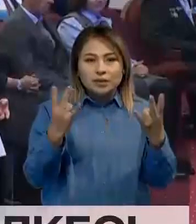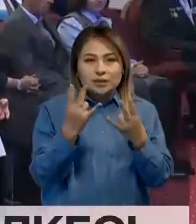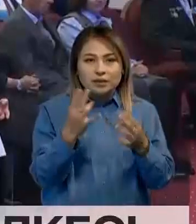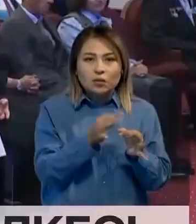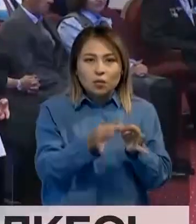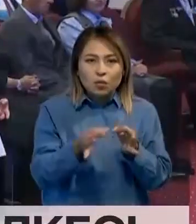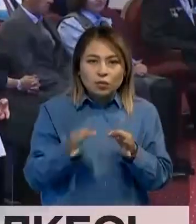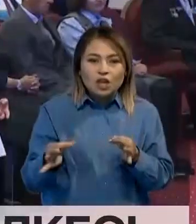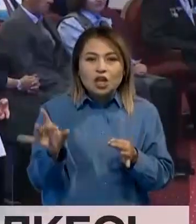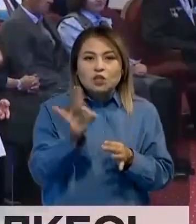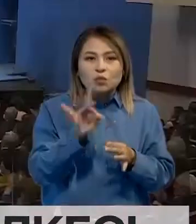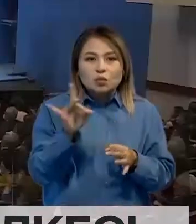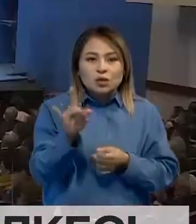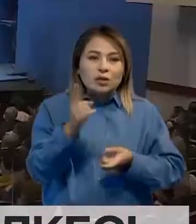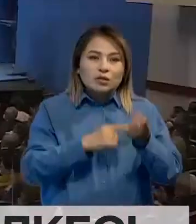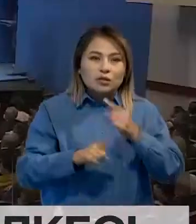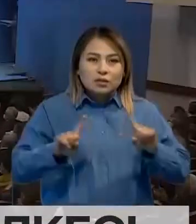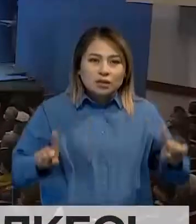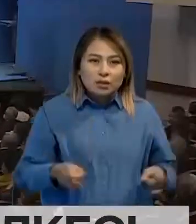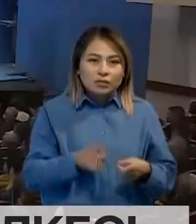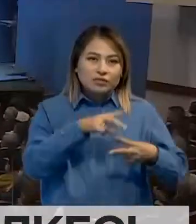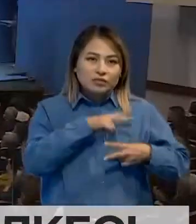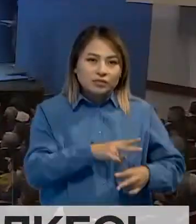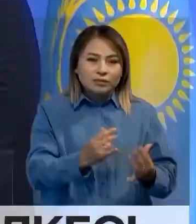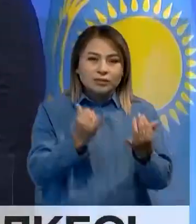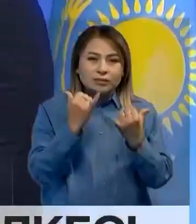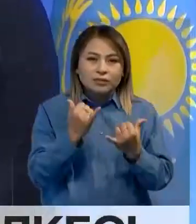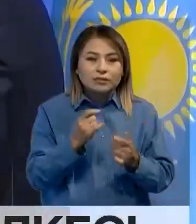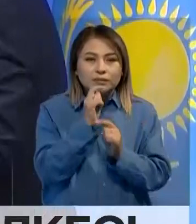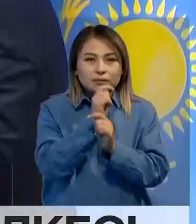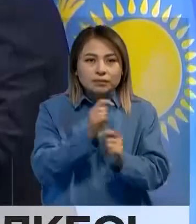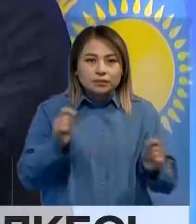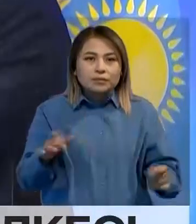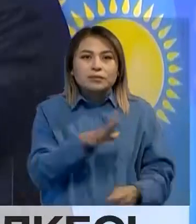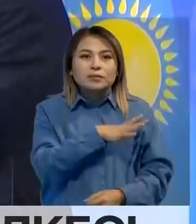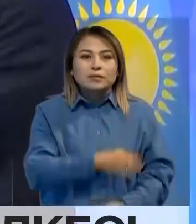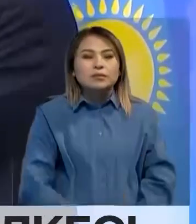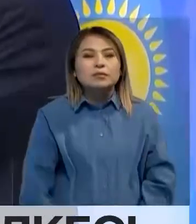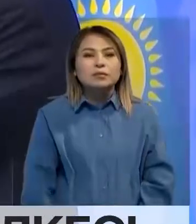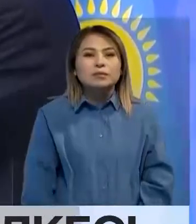және республиканың дамуына айрықша еңбегі сіңген азаматтарды марапаттады.